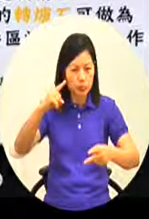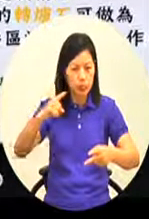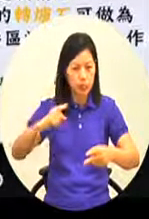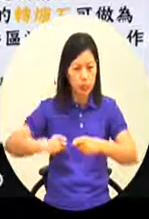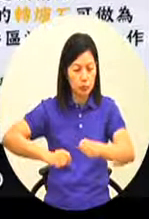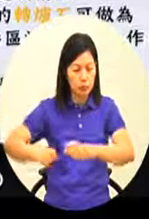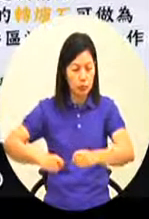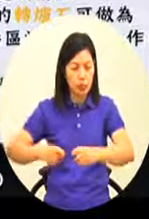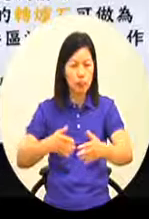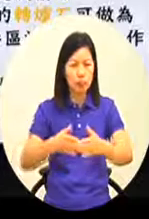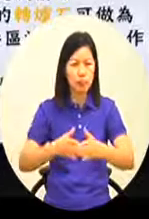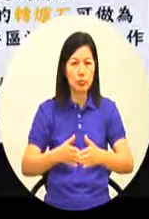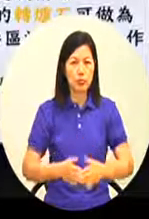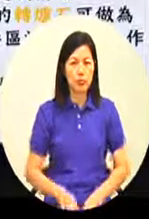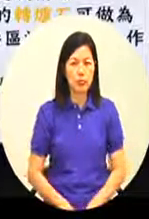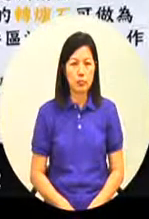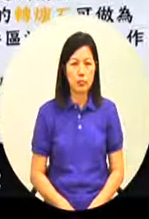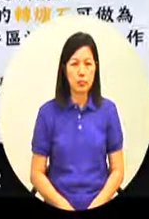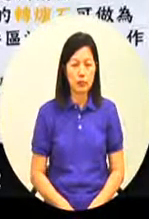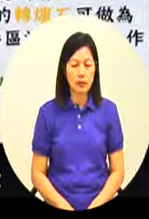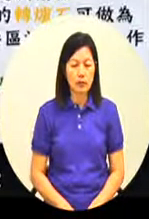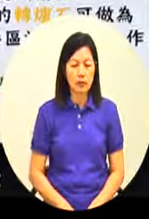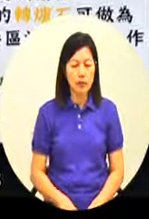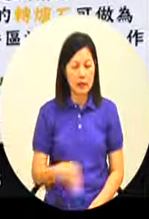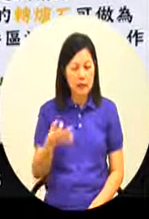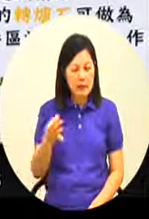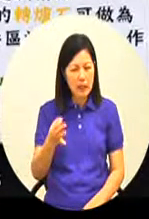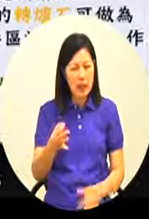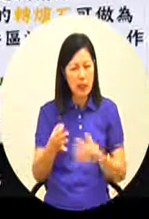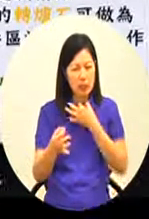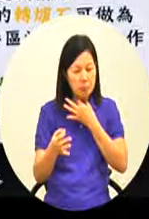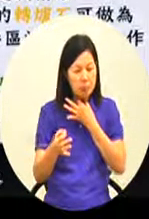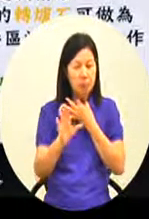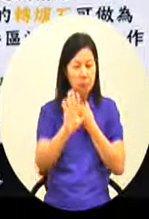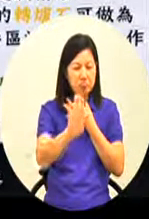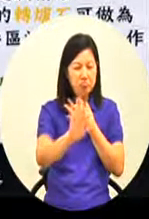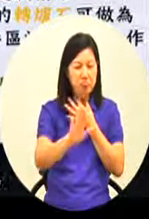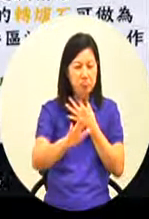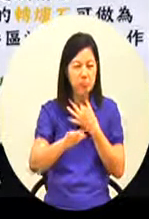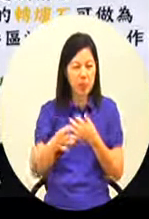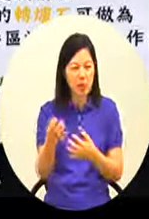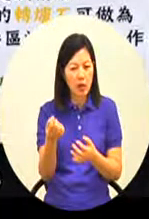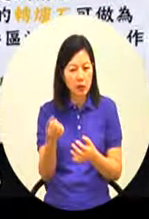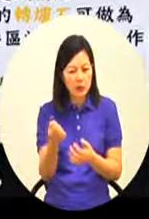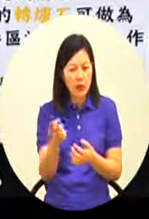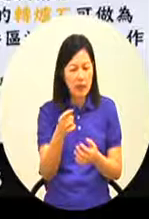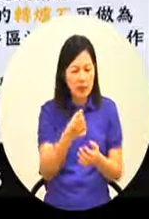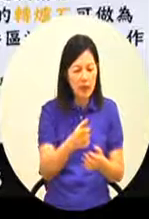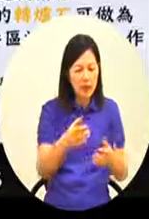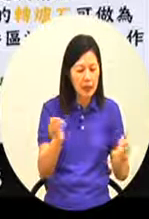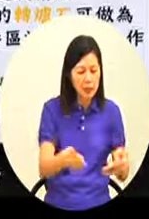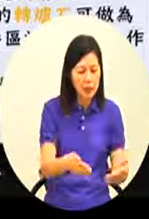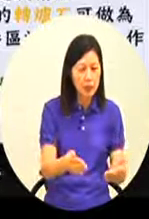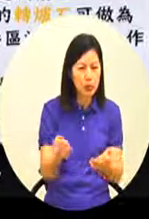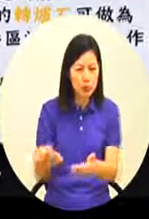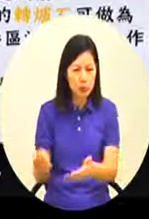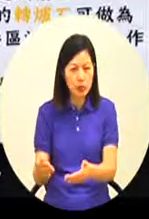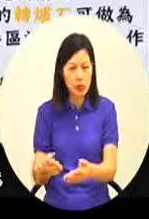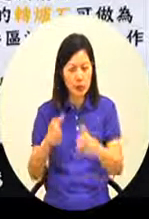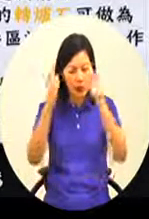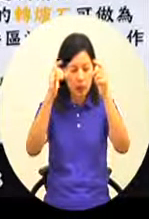目啊。好，我认为如果有限的钱，然后少部分少部分来做，高雄市总有一天会把整个这